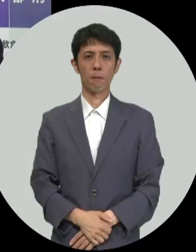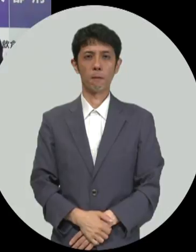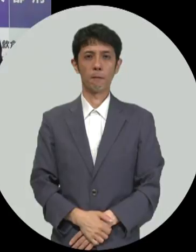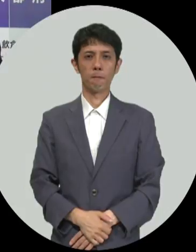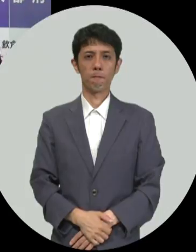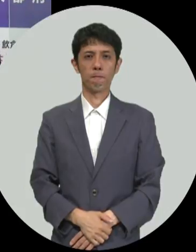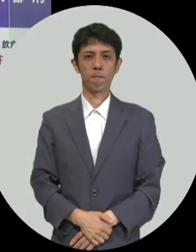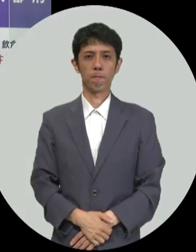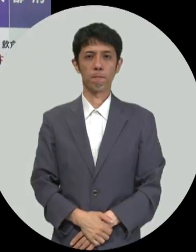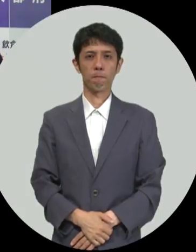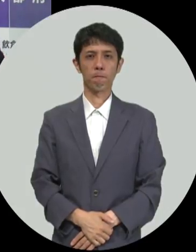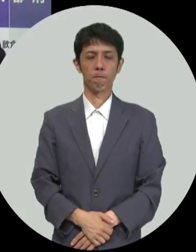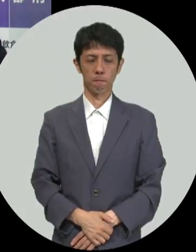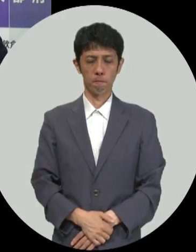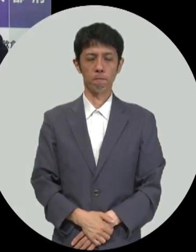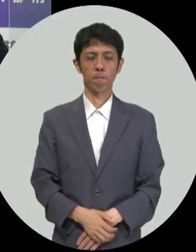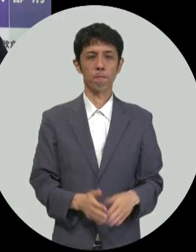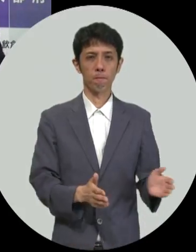それから